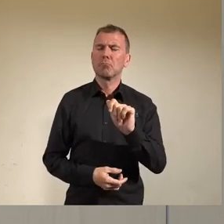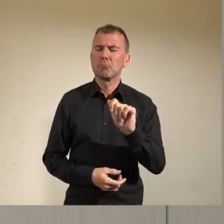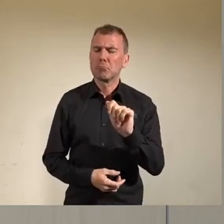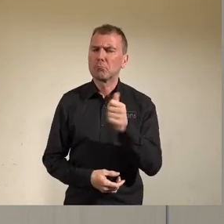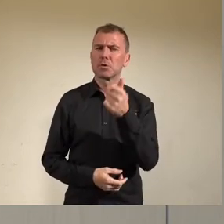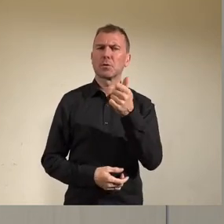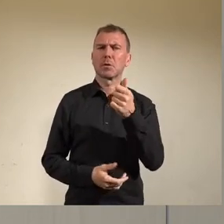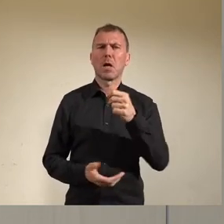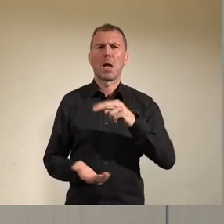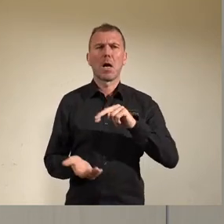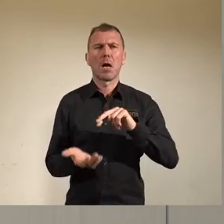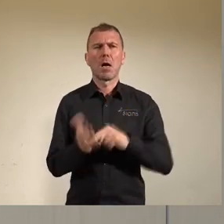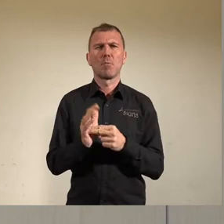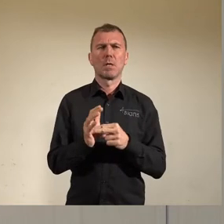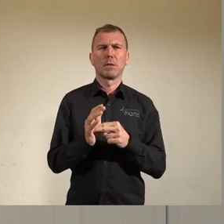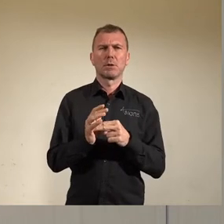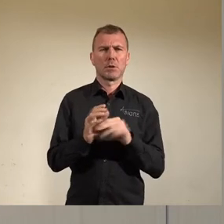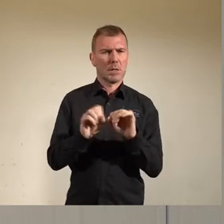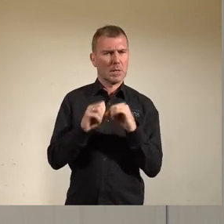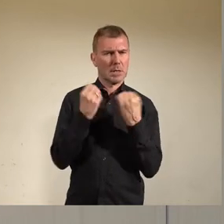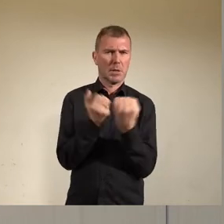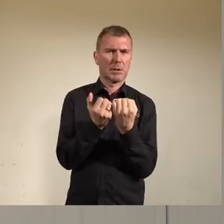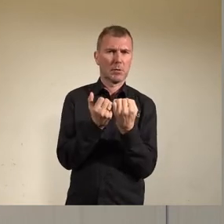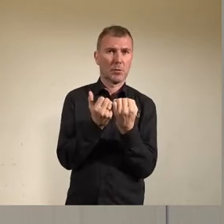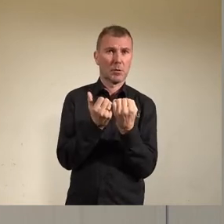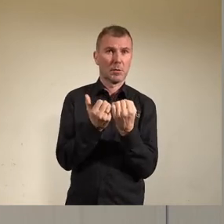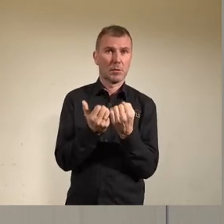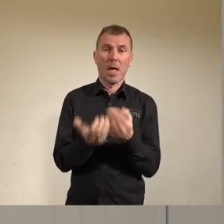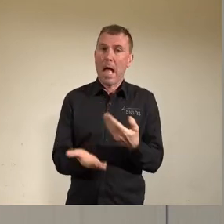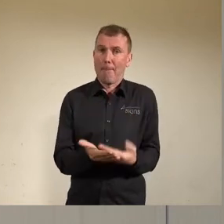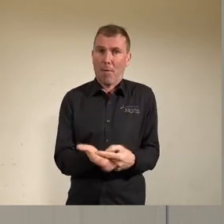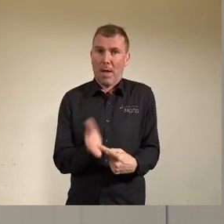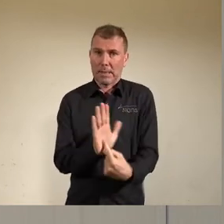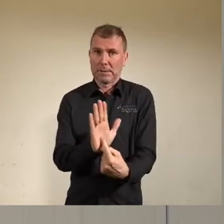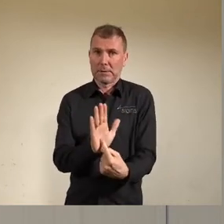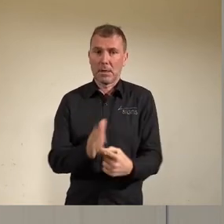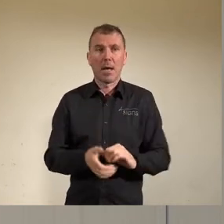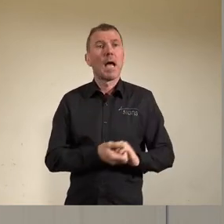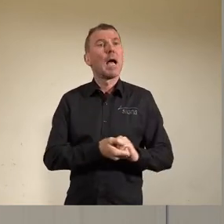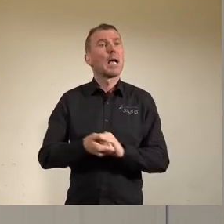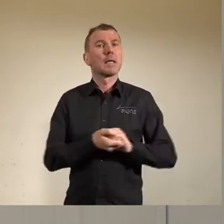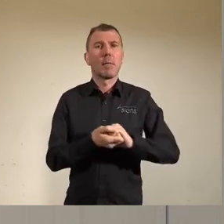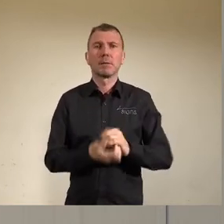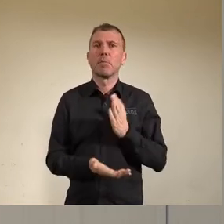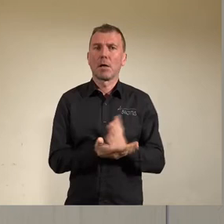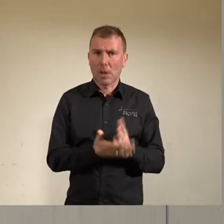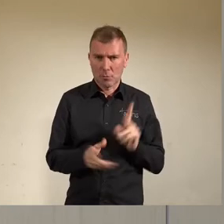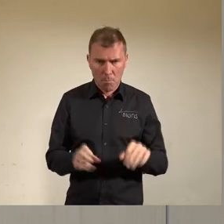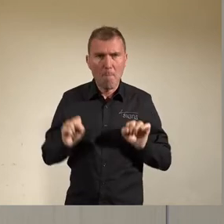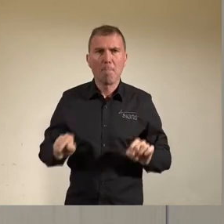außergewöhnliche politische Konstellation beweist aber auch, dass gemeinsame Entscheidungen möglich